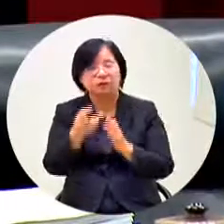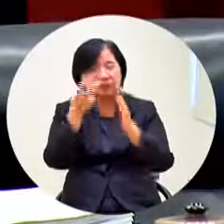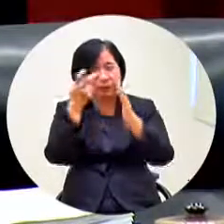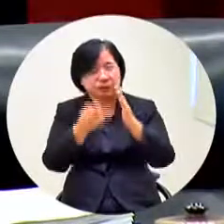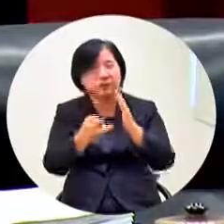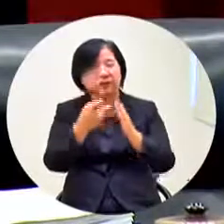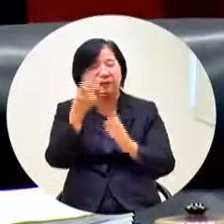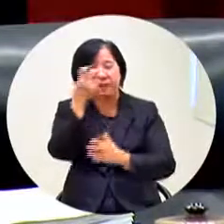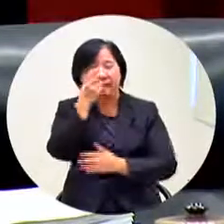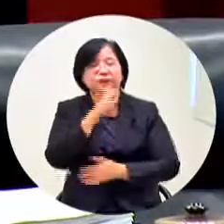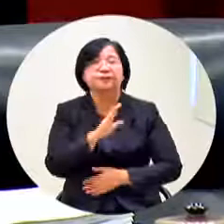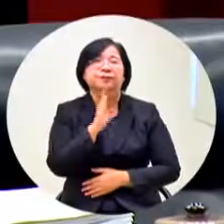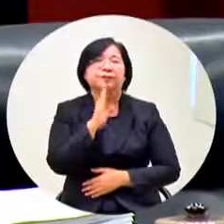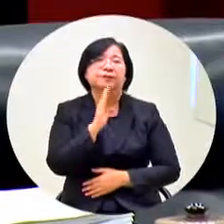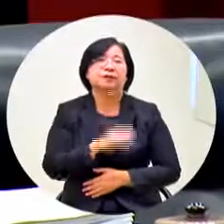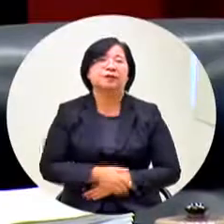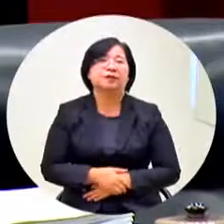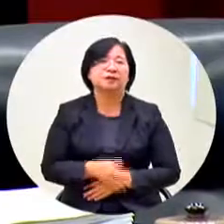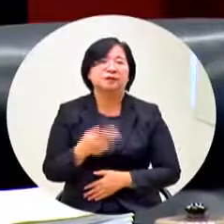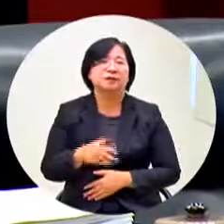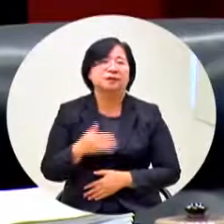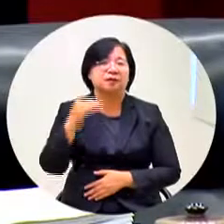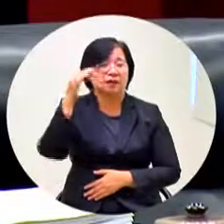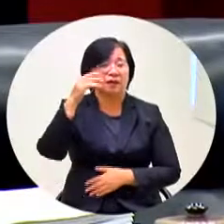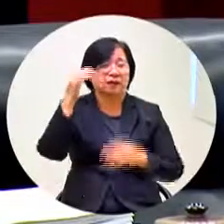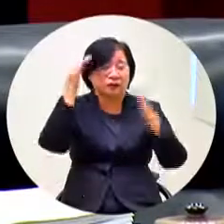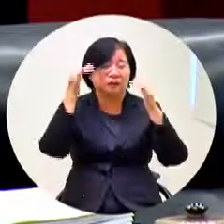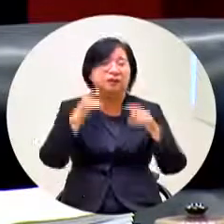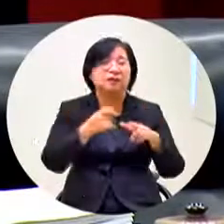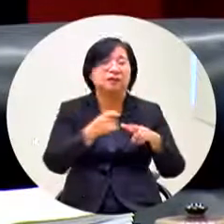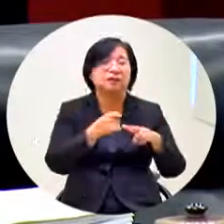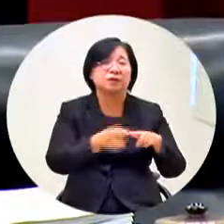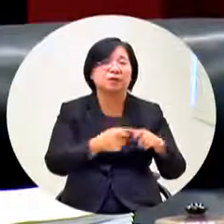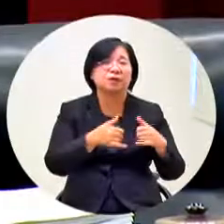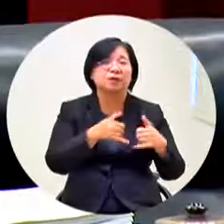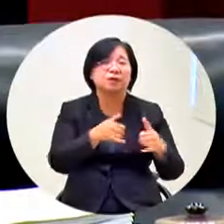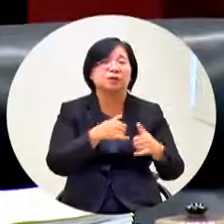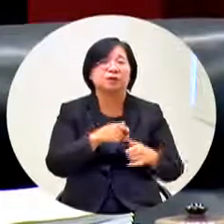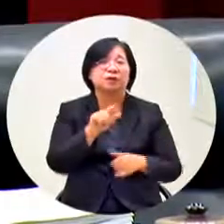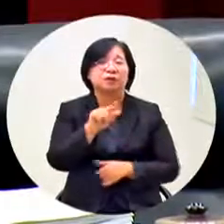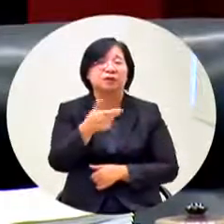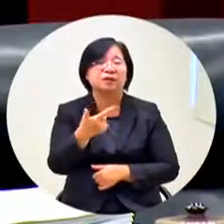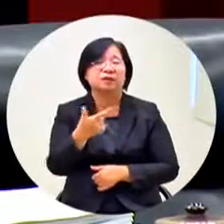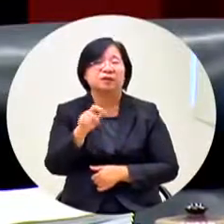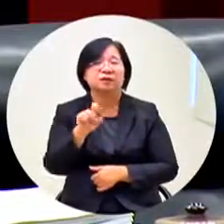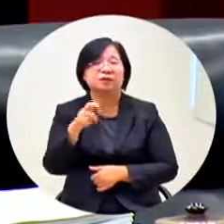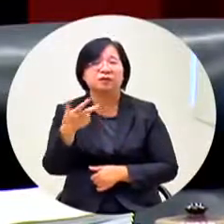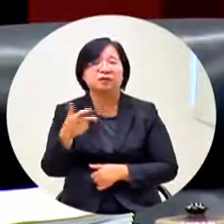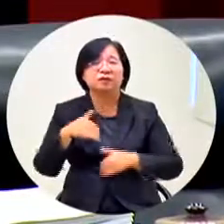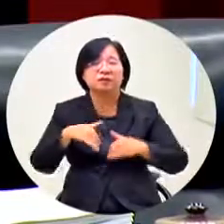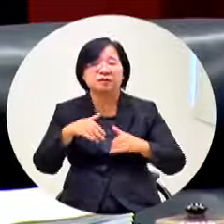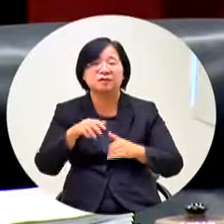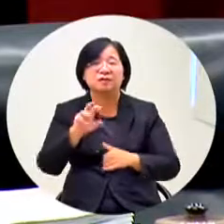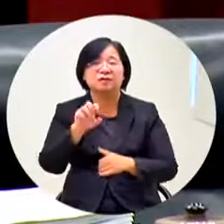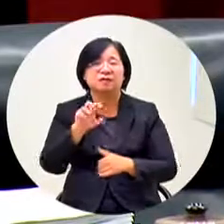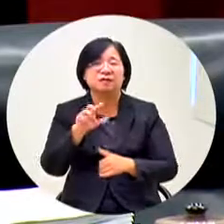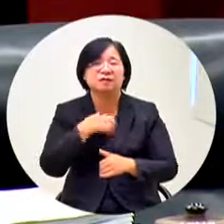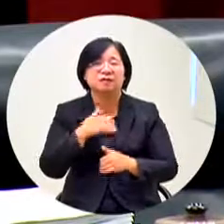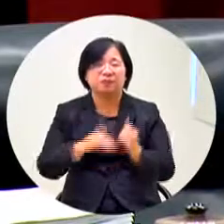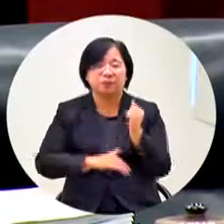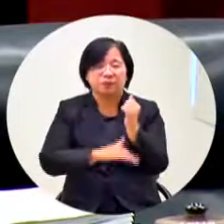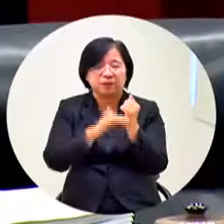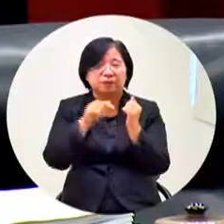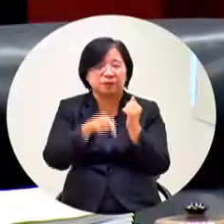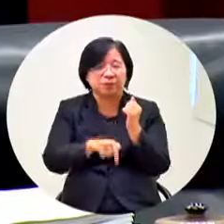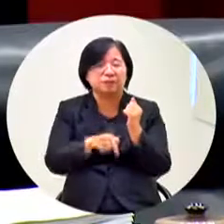然后还有就是这个高南公路1616巷33号的淹水，那这个之前我们有在特别提，可